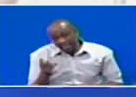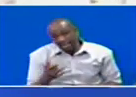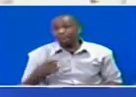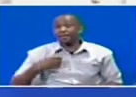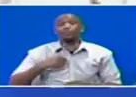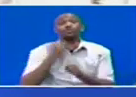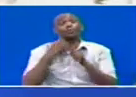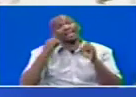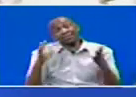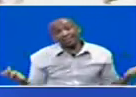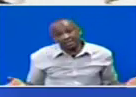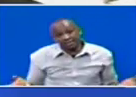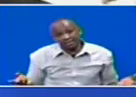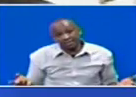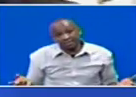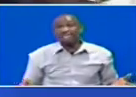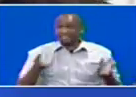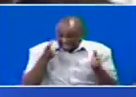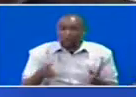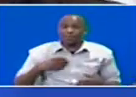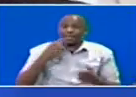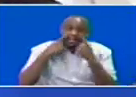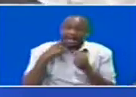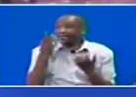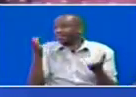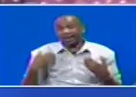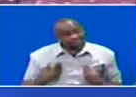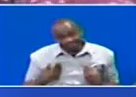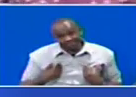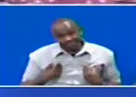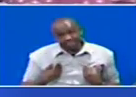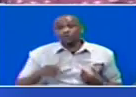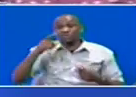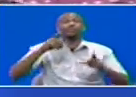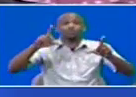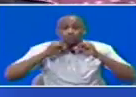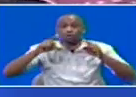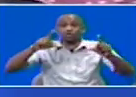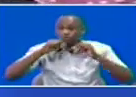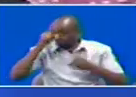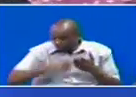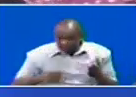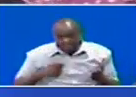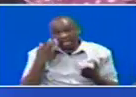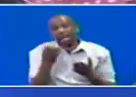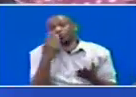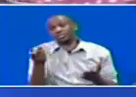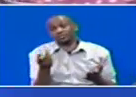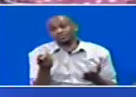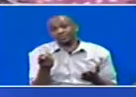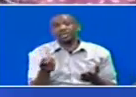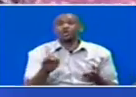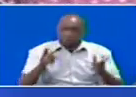Yuko kasi Sasa Sisi analia Mambo hii Hiyo mnatuambia Maji hakuna ilali ukienda IB pale